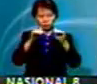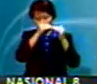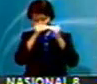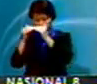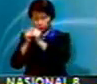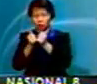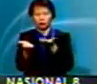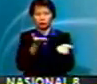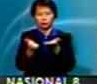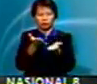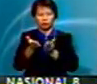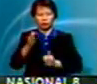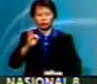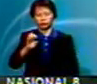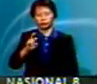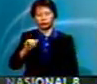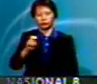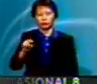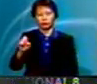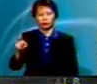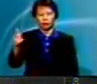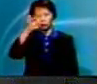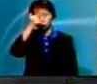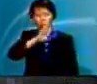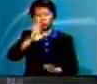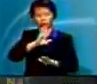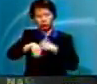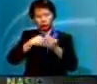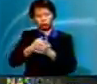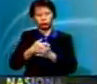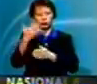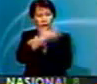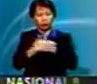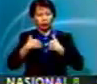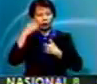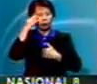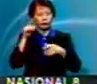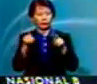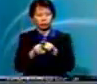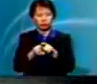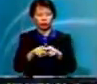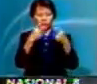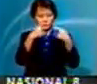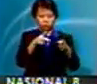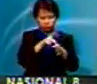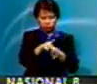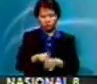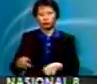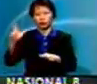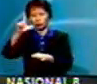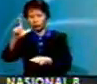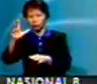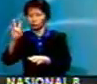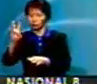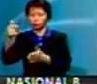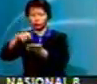dalam perkhidmatan forensik kerana tidak semua negara mengalami pengalaman yang sama. Selain 12 pakar forensik tersebut, 7 lagi